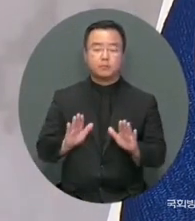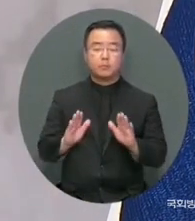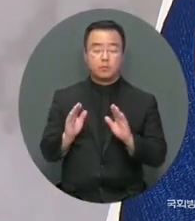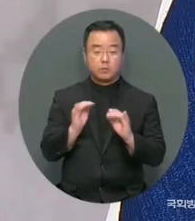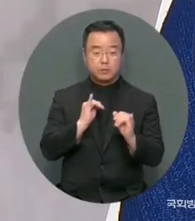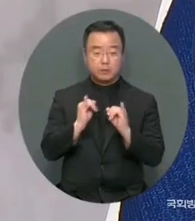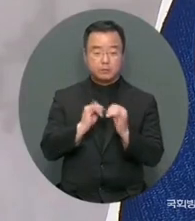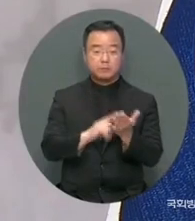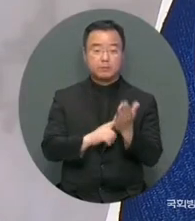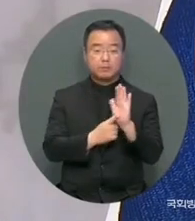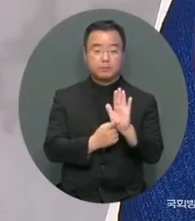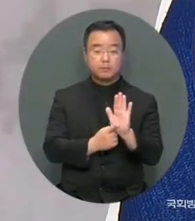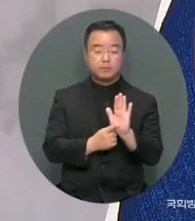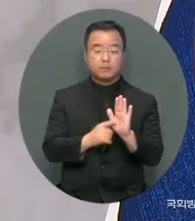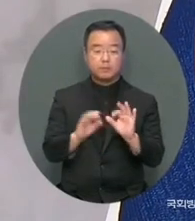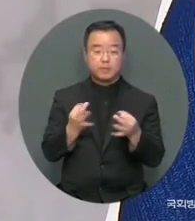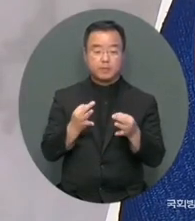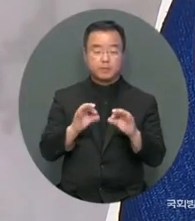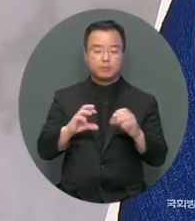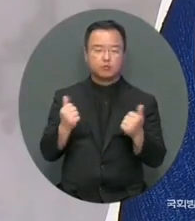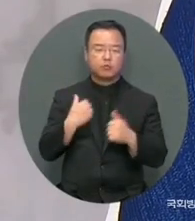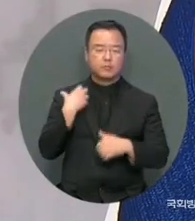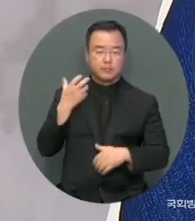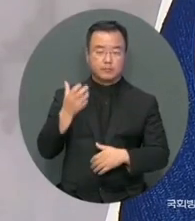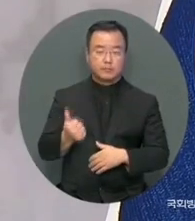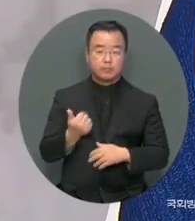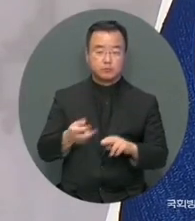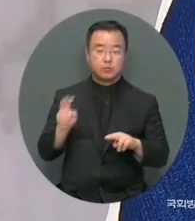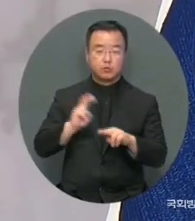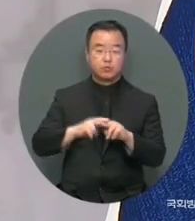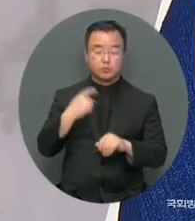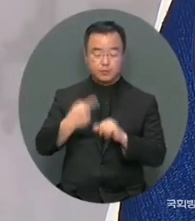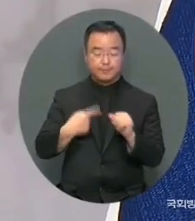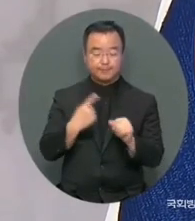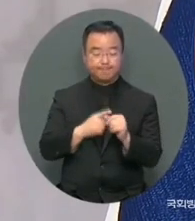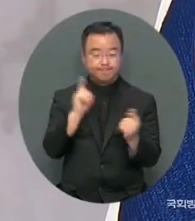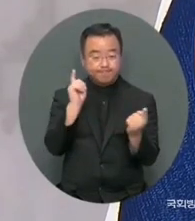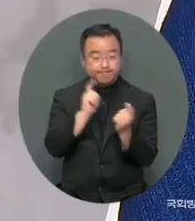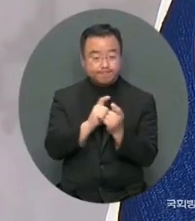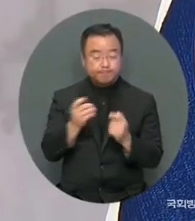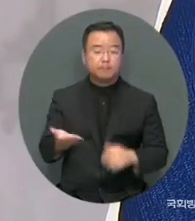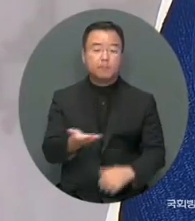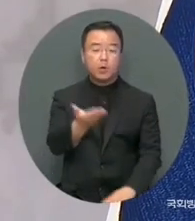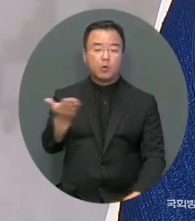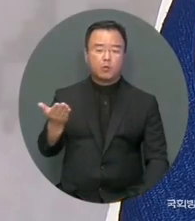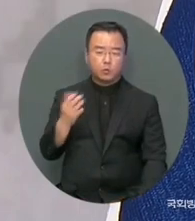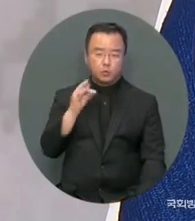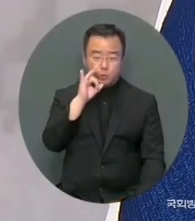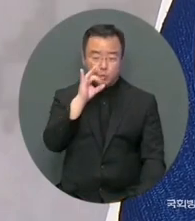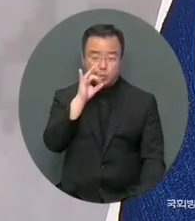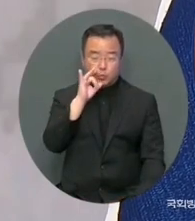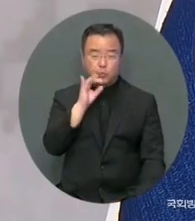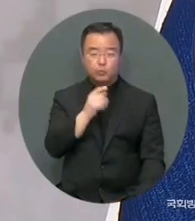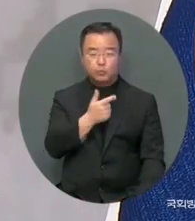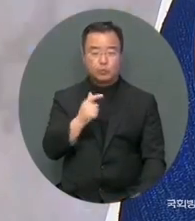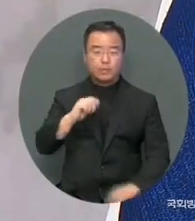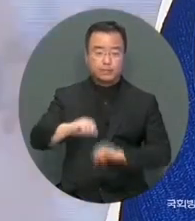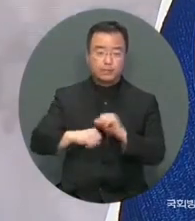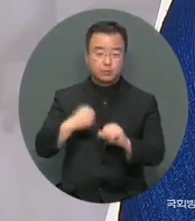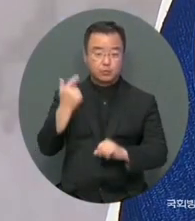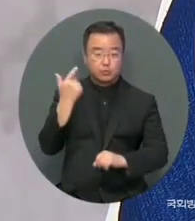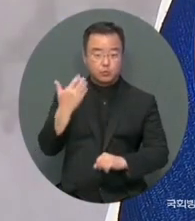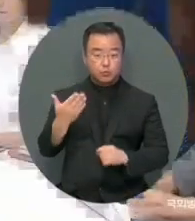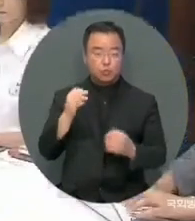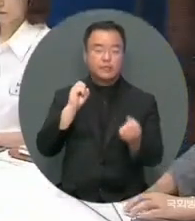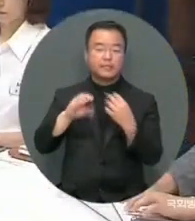기자간담회는 김진표 의장 취임 1주년을 맞아 평소 기자분들이 궁금해하신 것들을 자유로이